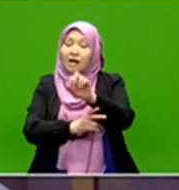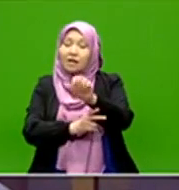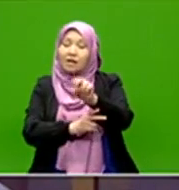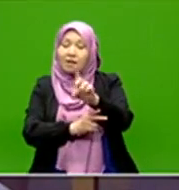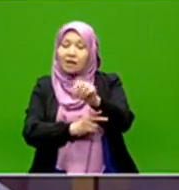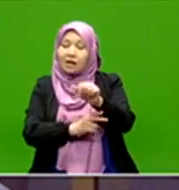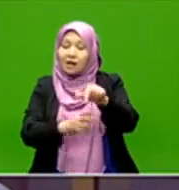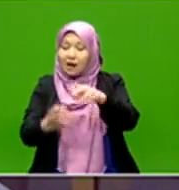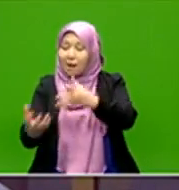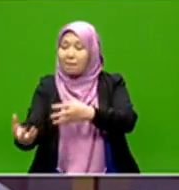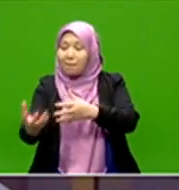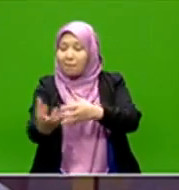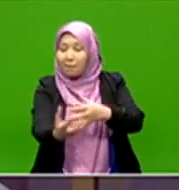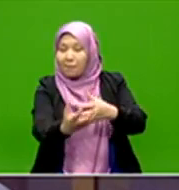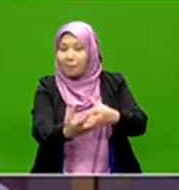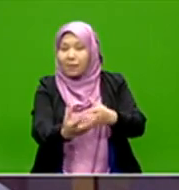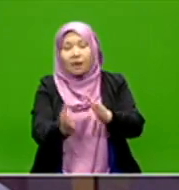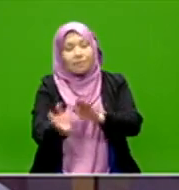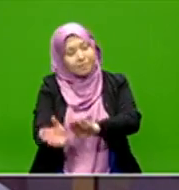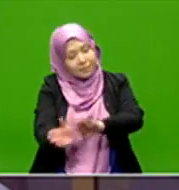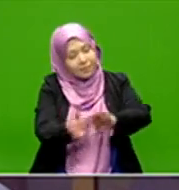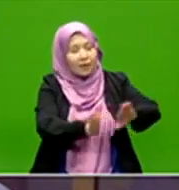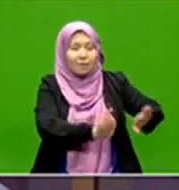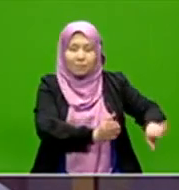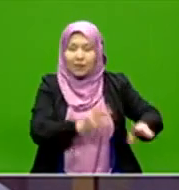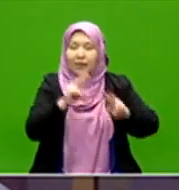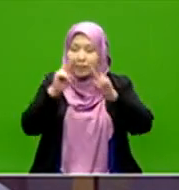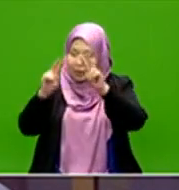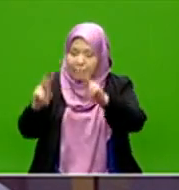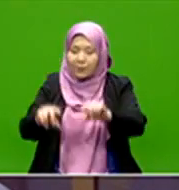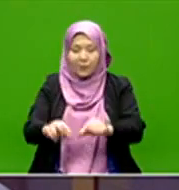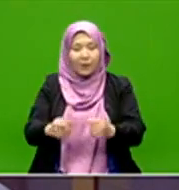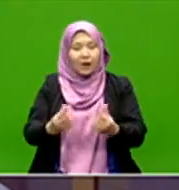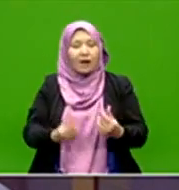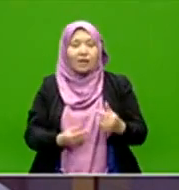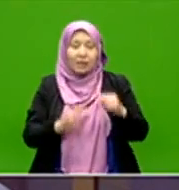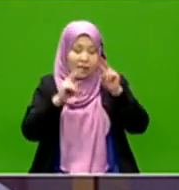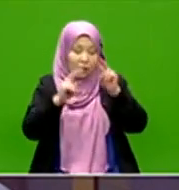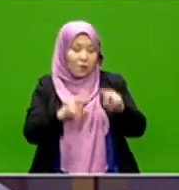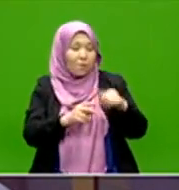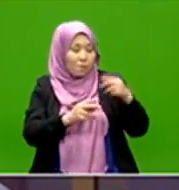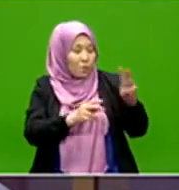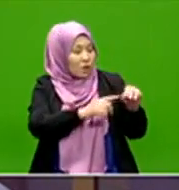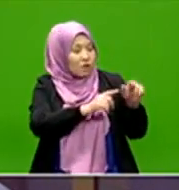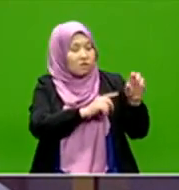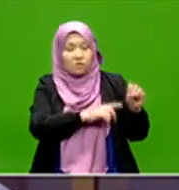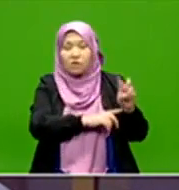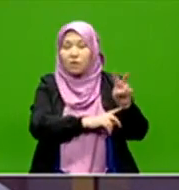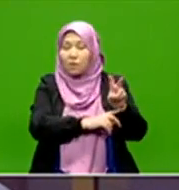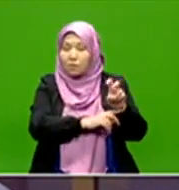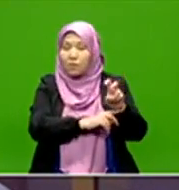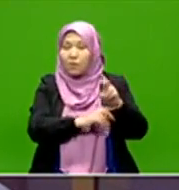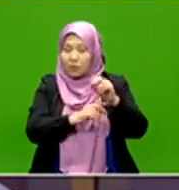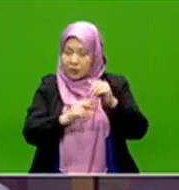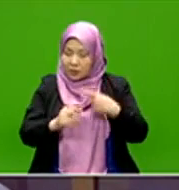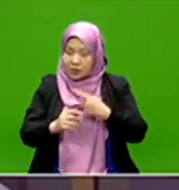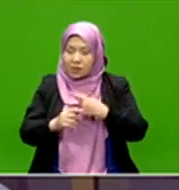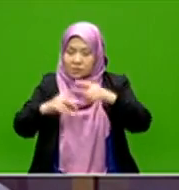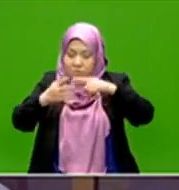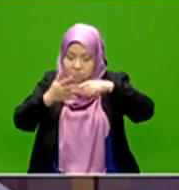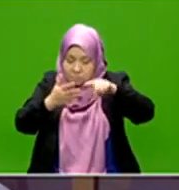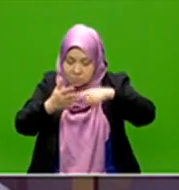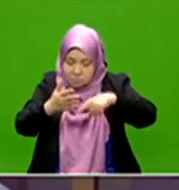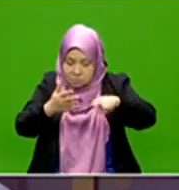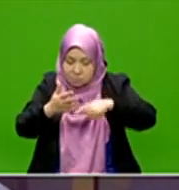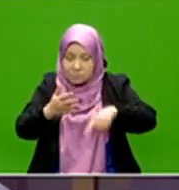itu ketepikan sekejap, kita buka halaman 20. Untuk sama-sama kita menyelusuri kembali kepada